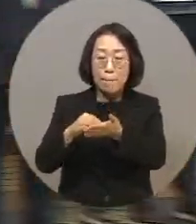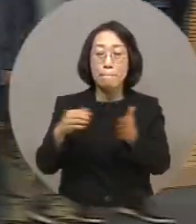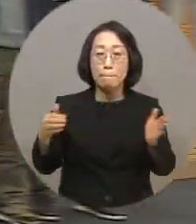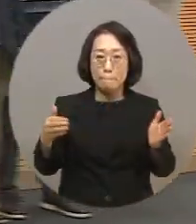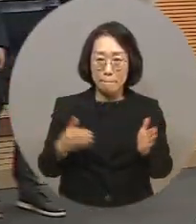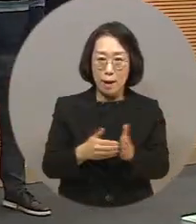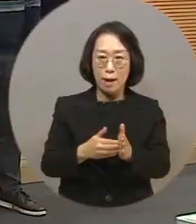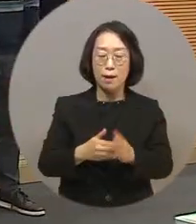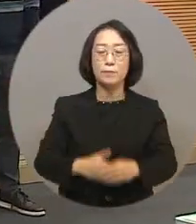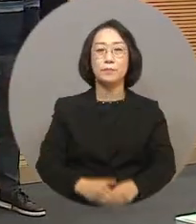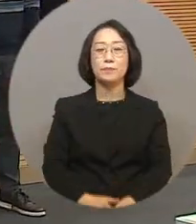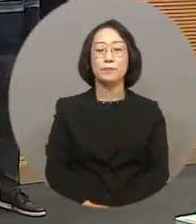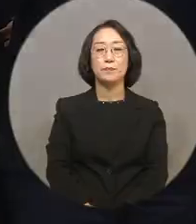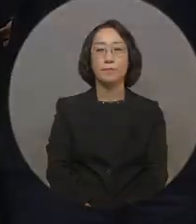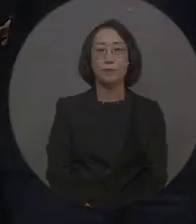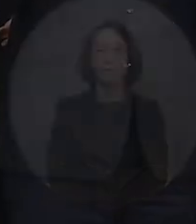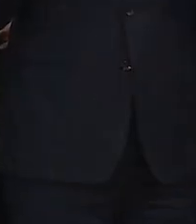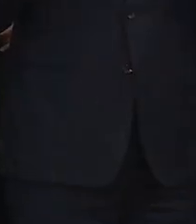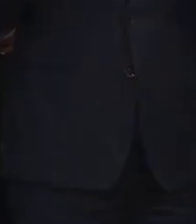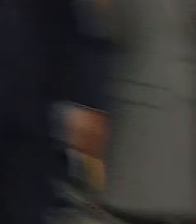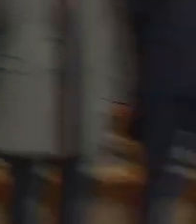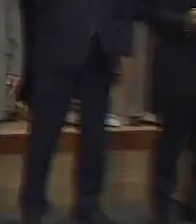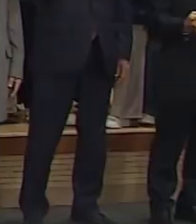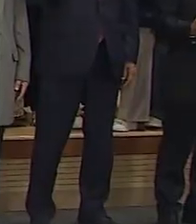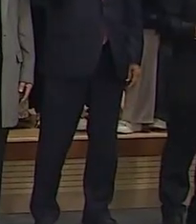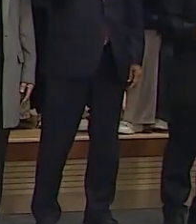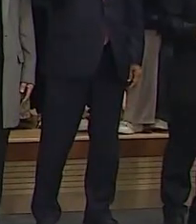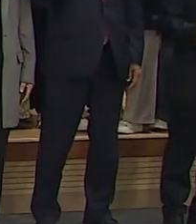복지 tv 뉴스 정유정 있니다